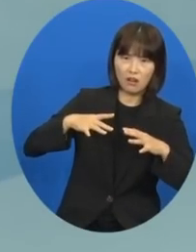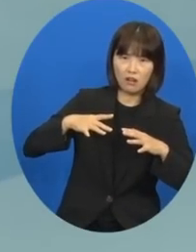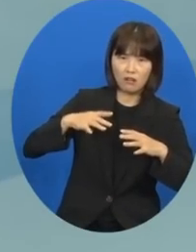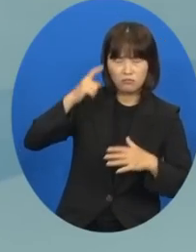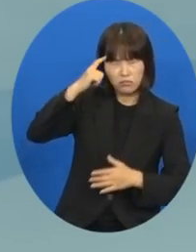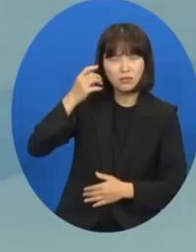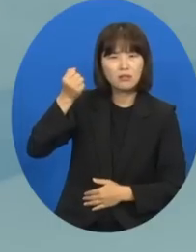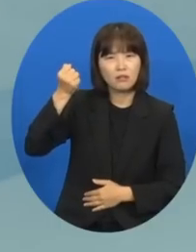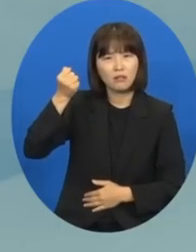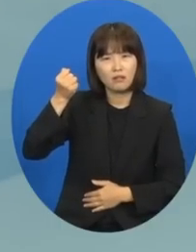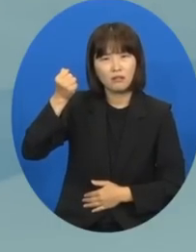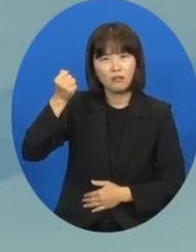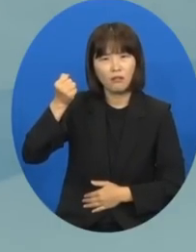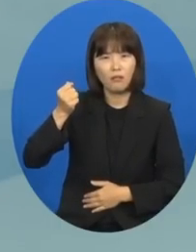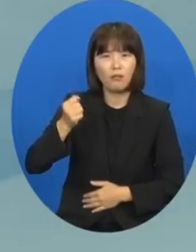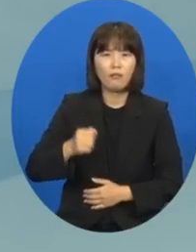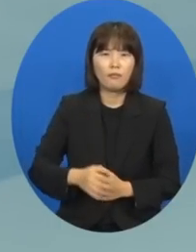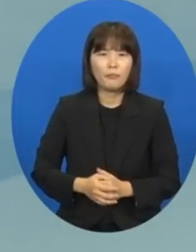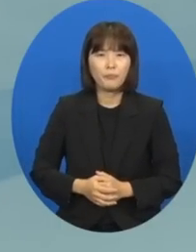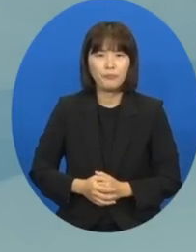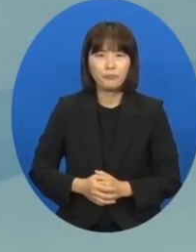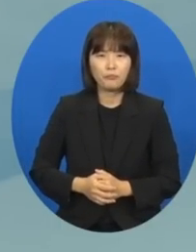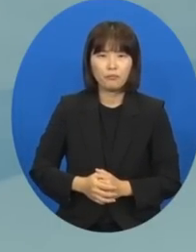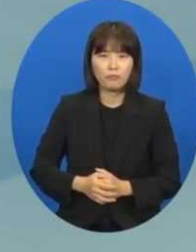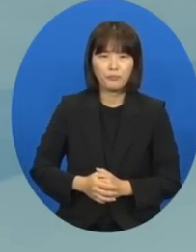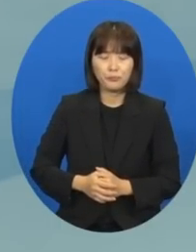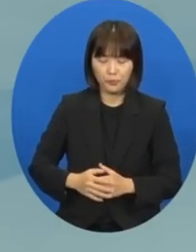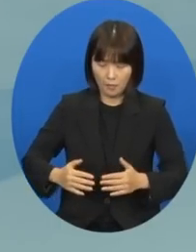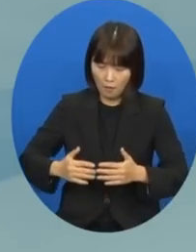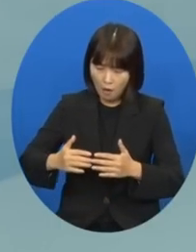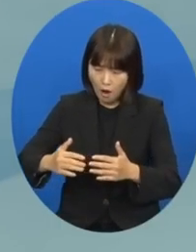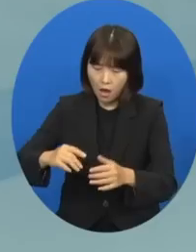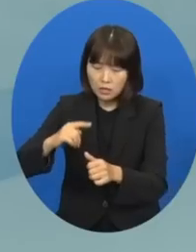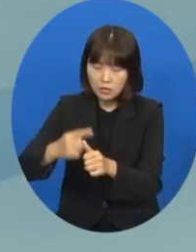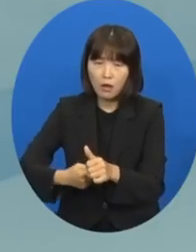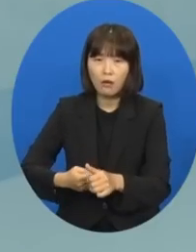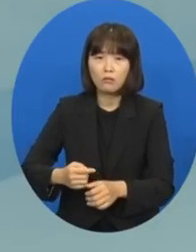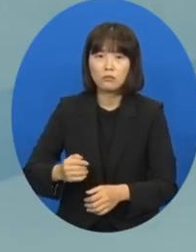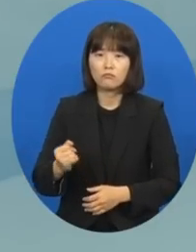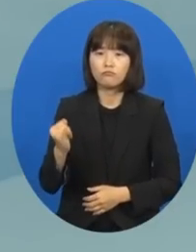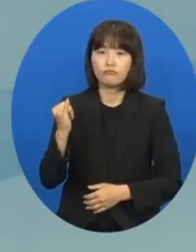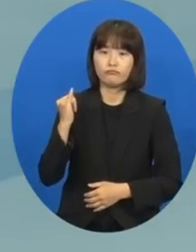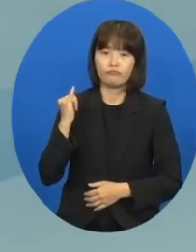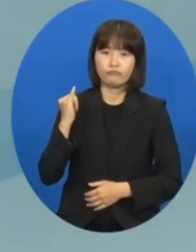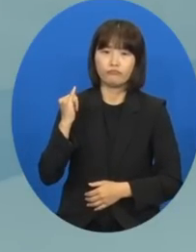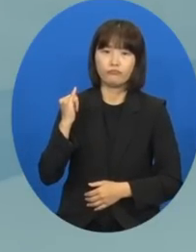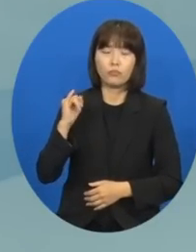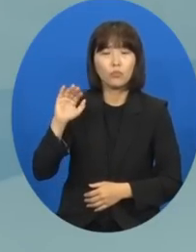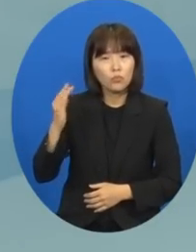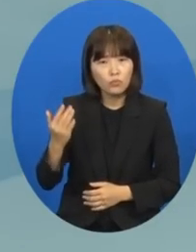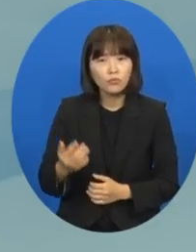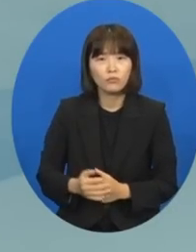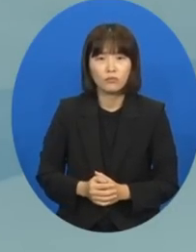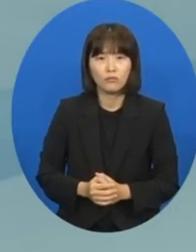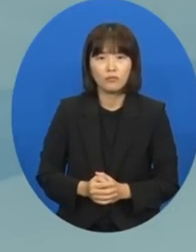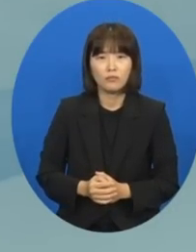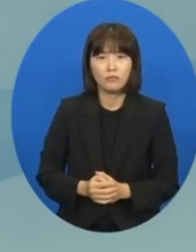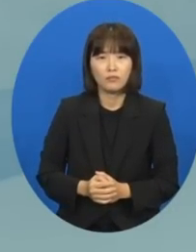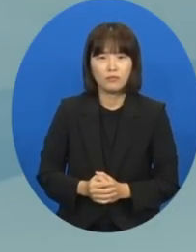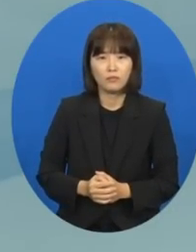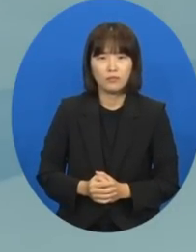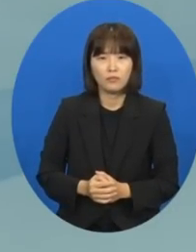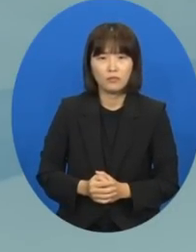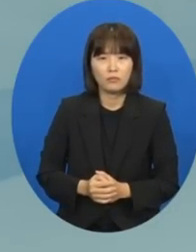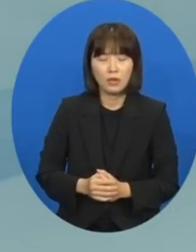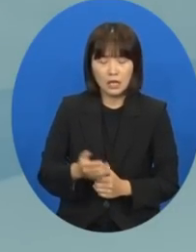거예요. 절대 그렇지 않아요. 배가 나오면 그렇게 되게 돼 있습니다, 이게. 그렇죠? 배가 나오면 그렇게 걸을 수밖에 없는데 자기가